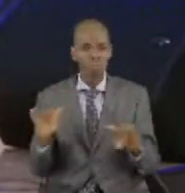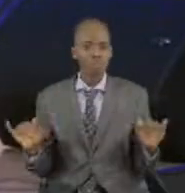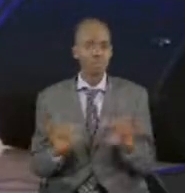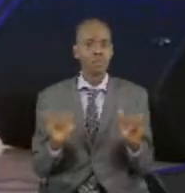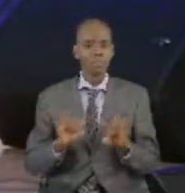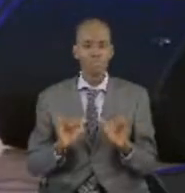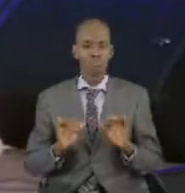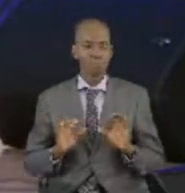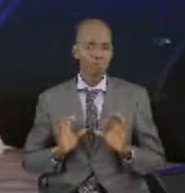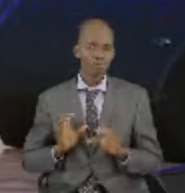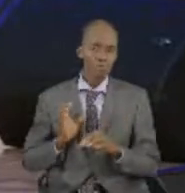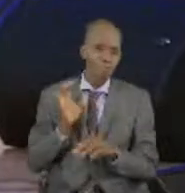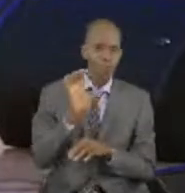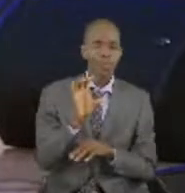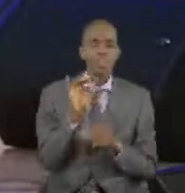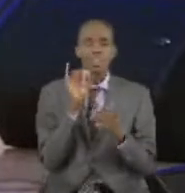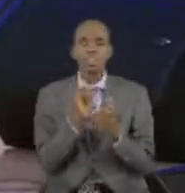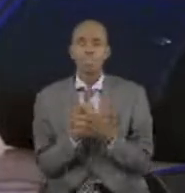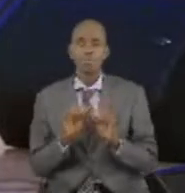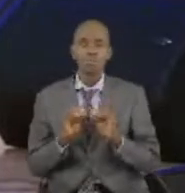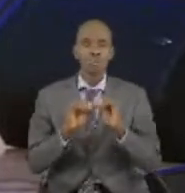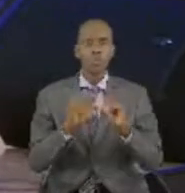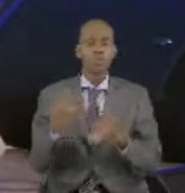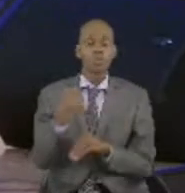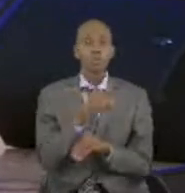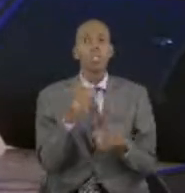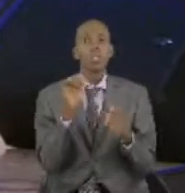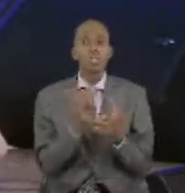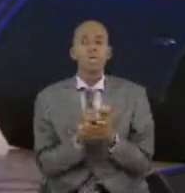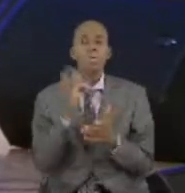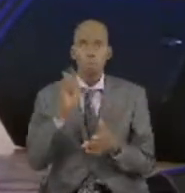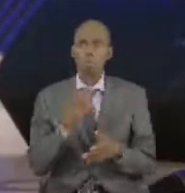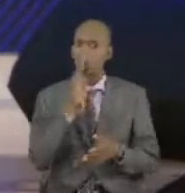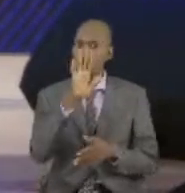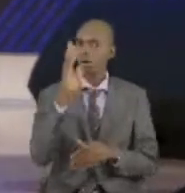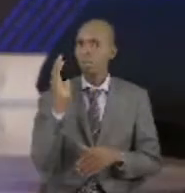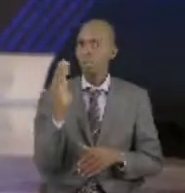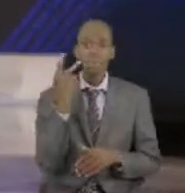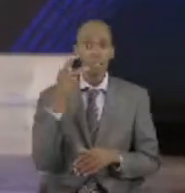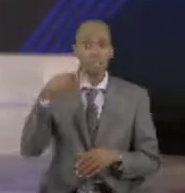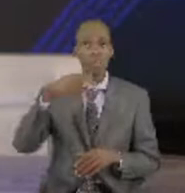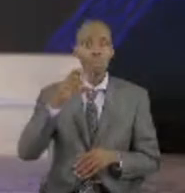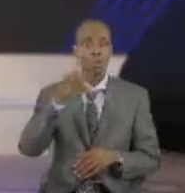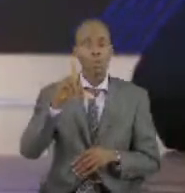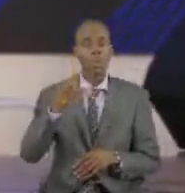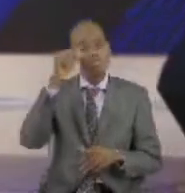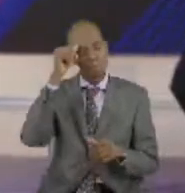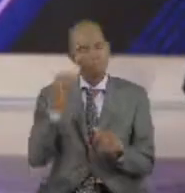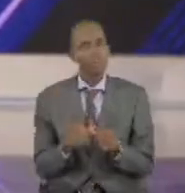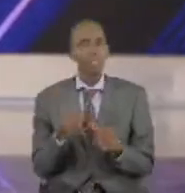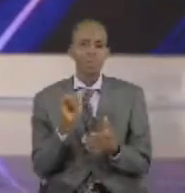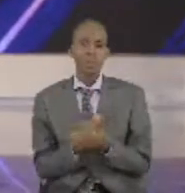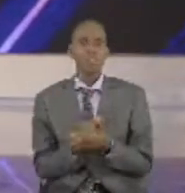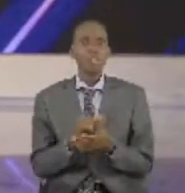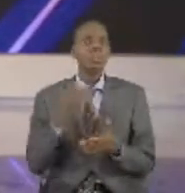que vous avez eu un ce temps là cela devait théâtre le témoignage heures pour la porte-parole la période primaire de